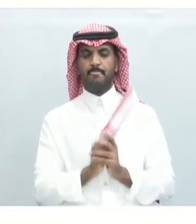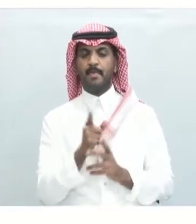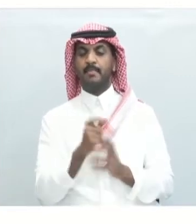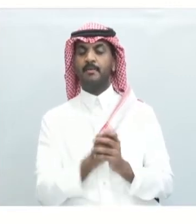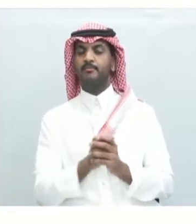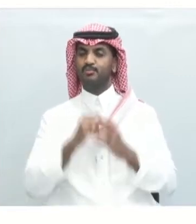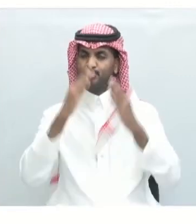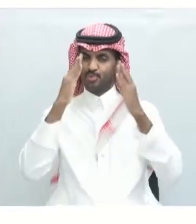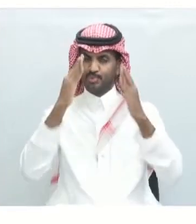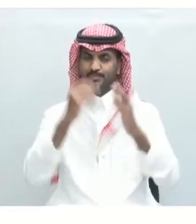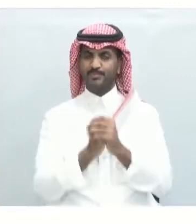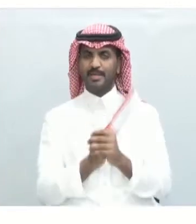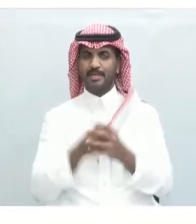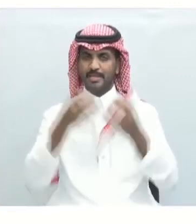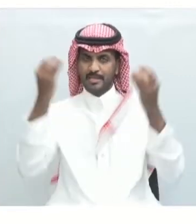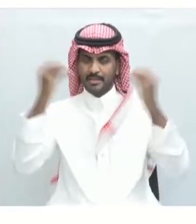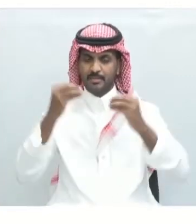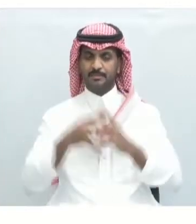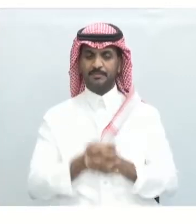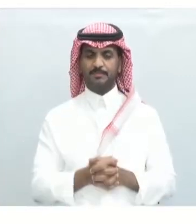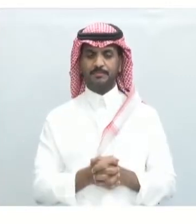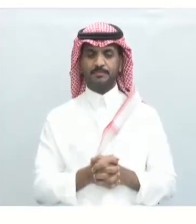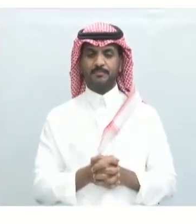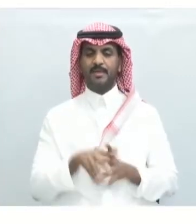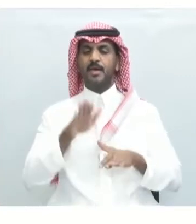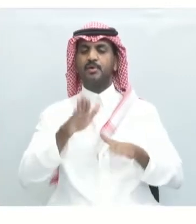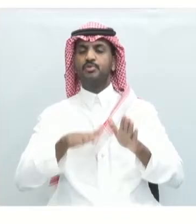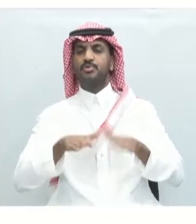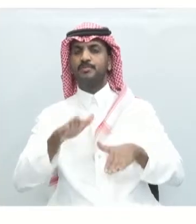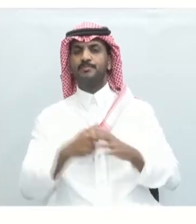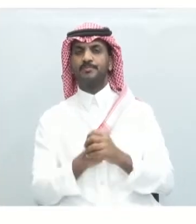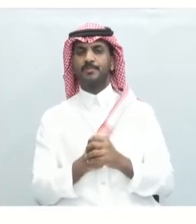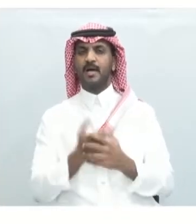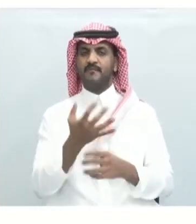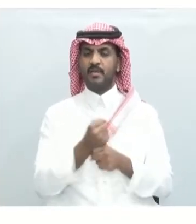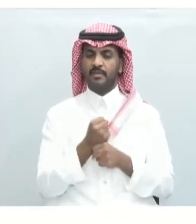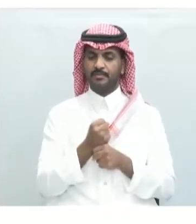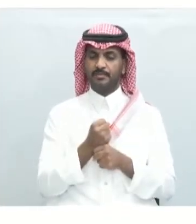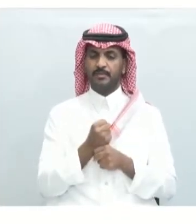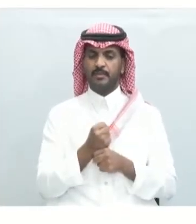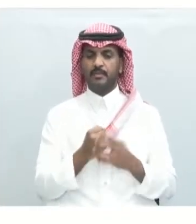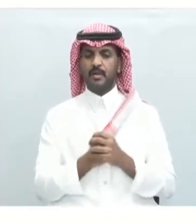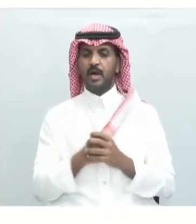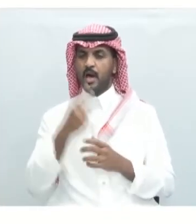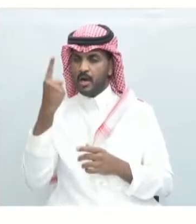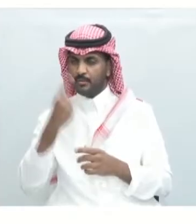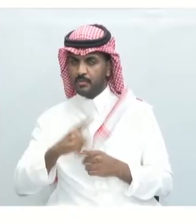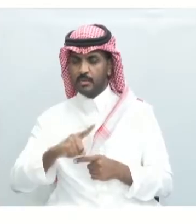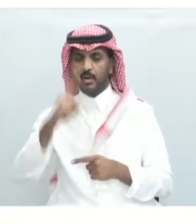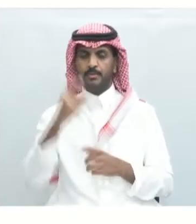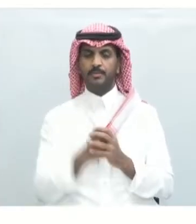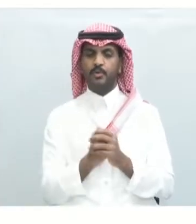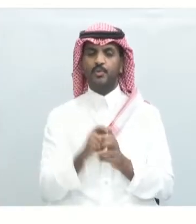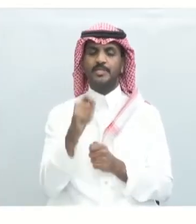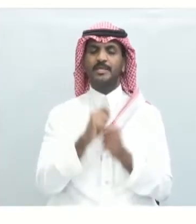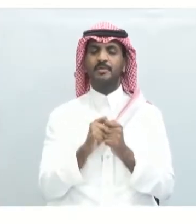من شكر هذه النعمه ايضا الرجل نقول ان نحفظ هذه الرجل عما حرم الله عز وجل